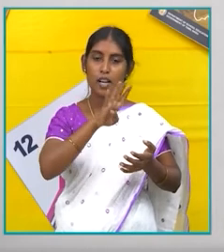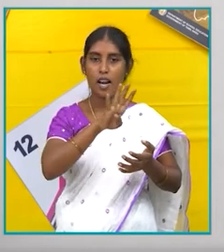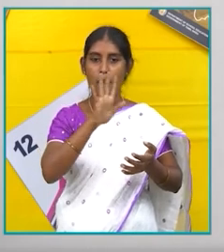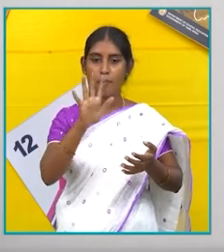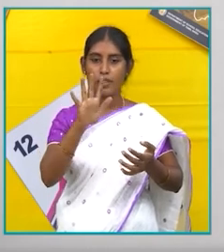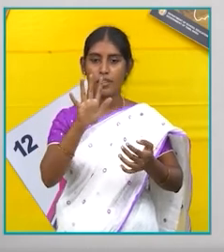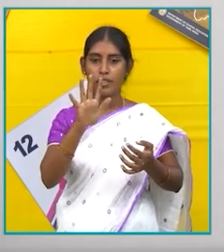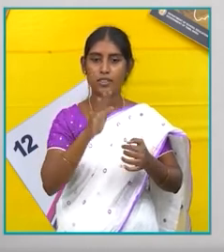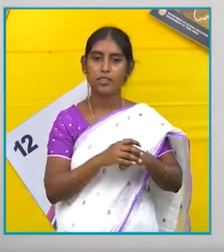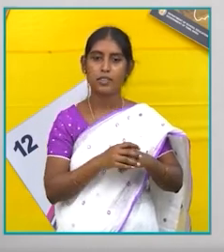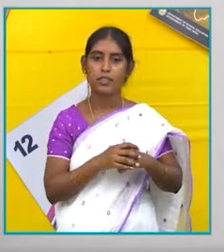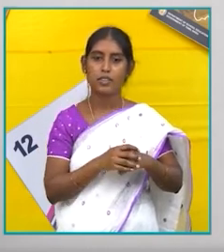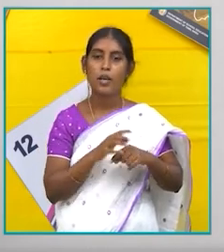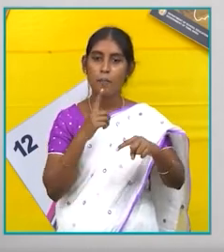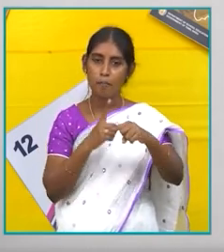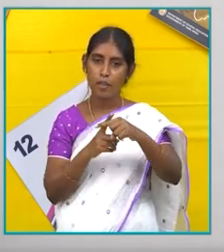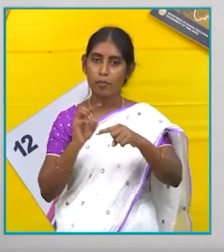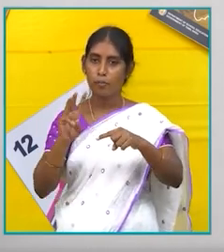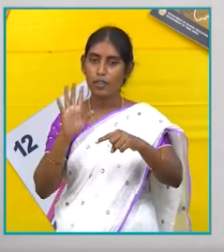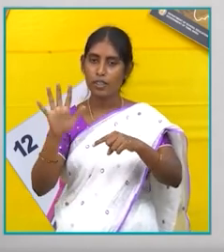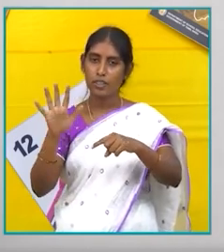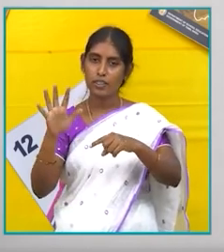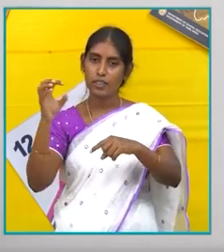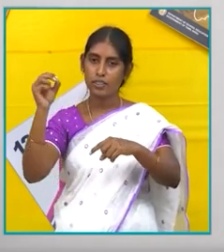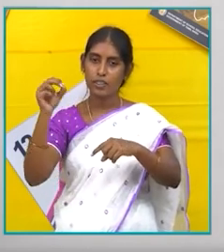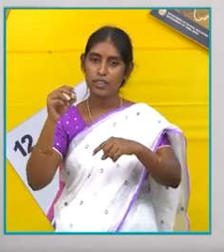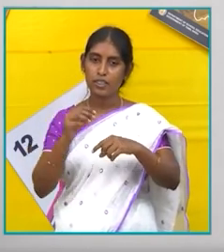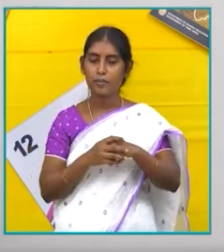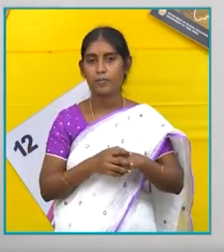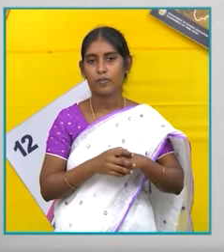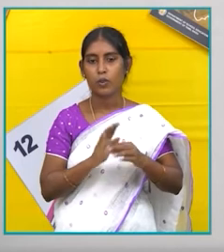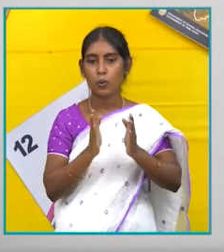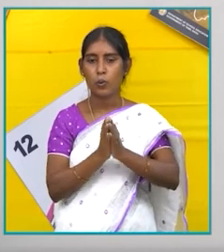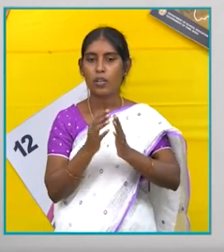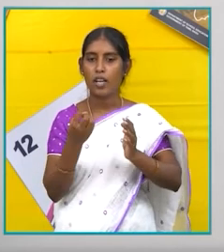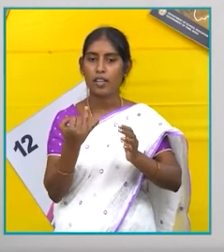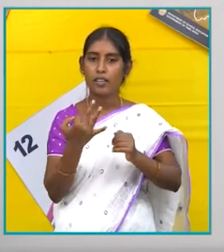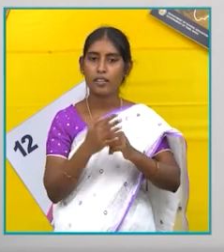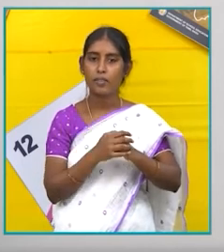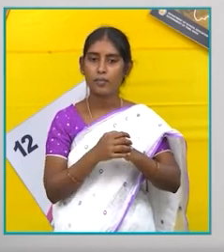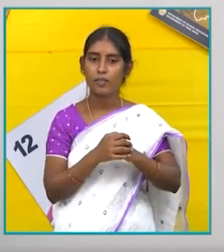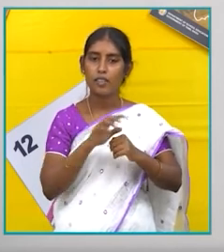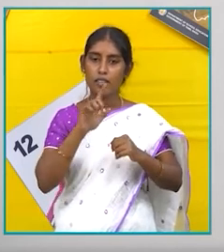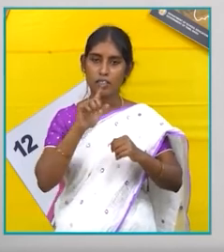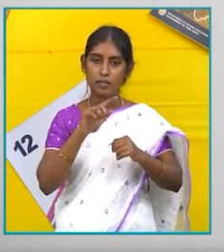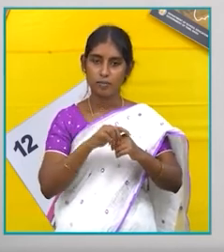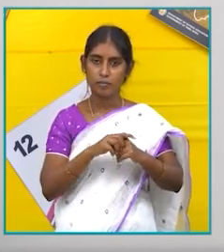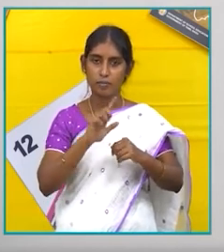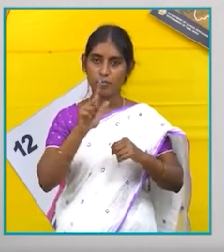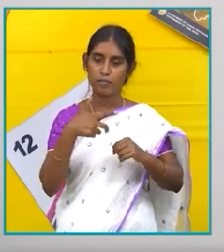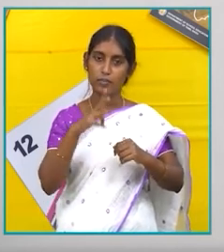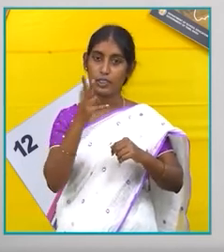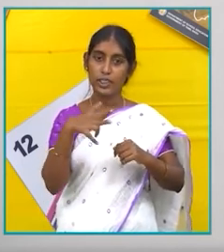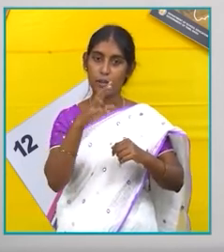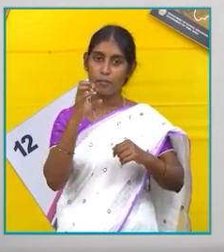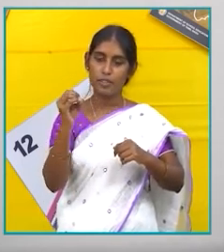டிகிரி. 45 டிகிரி ப்ளஸ் 35 டிகிரி ரெண்டையும் கூட்டினோம்னா எவ்வளோ வரும்,